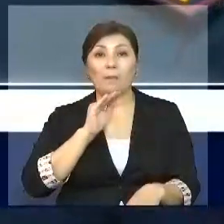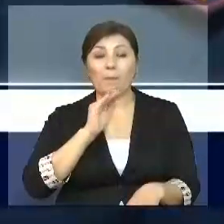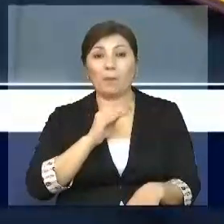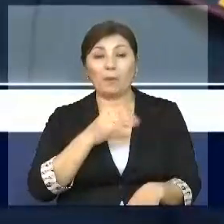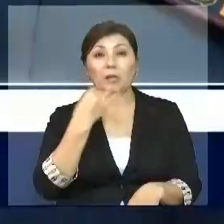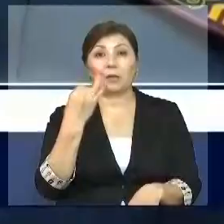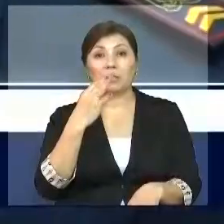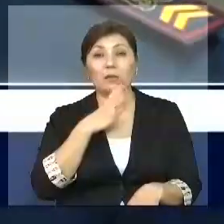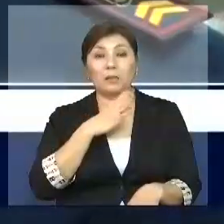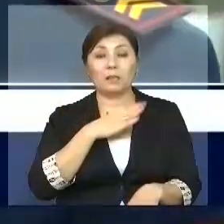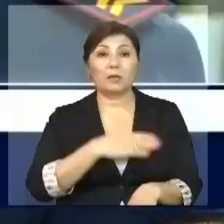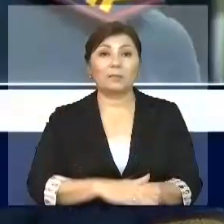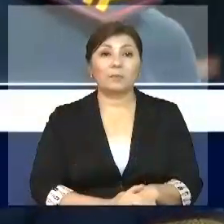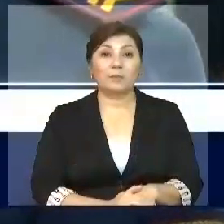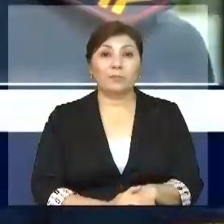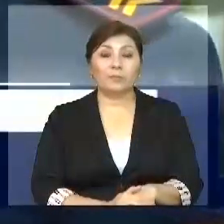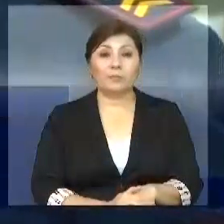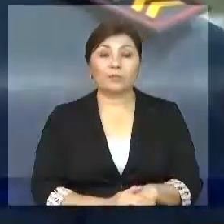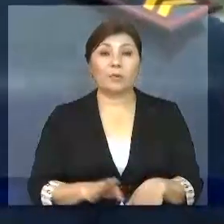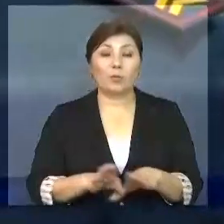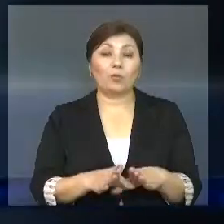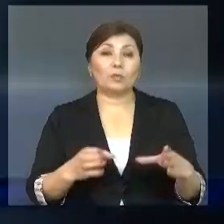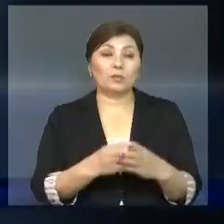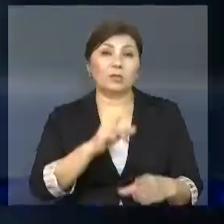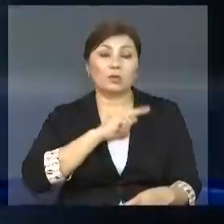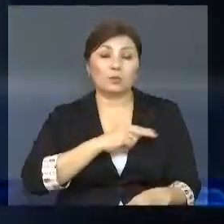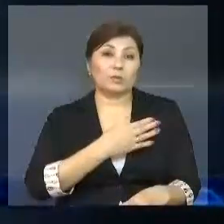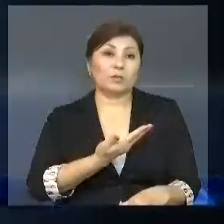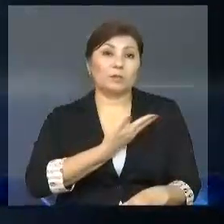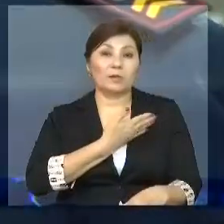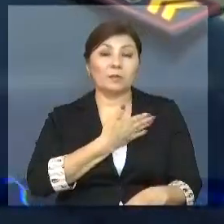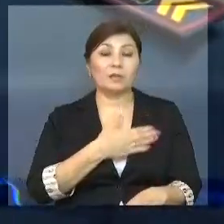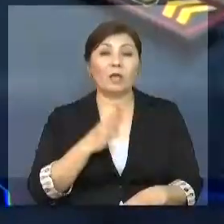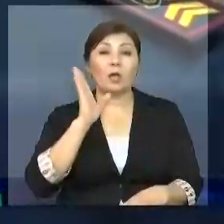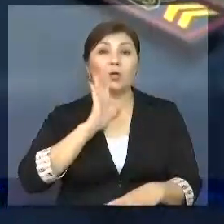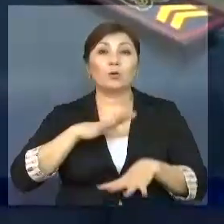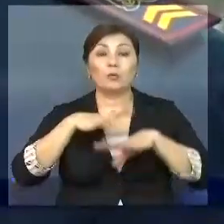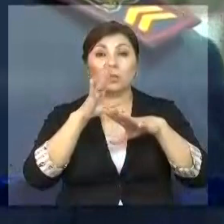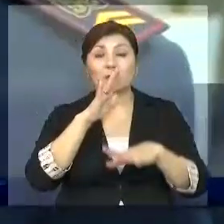адам өмірін құтқарған осы салада жұмыс істеген адам. Су тасқыны кезінде Ырғыз ауданында